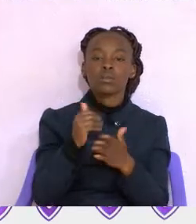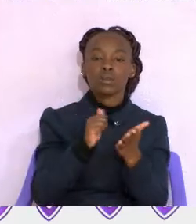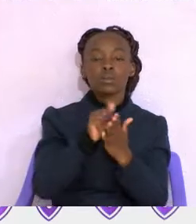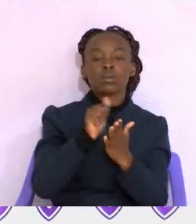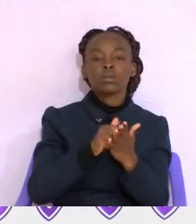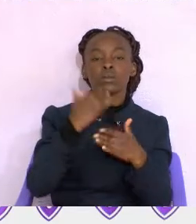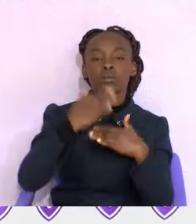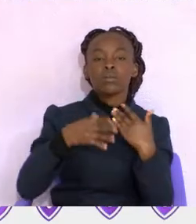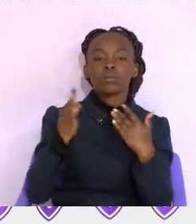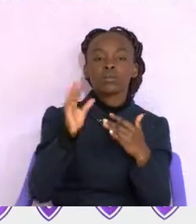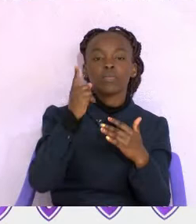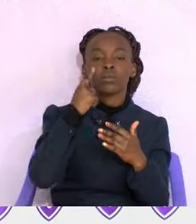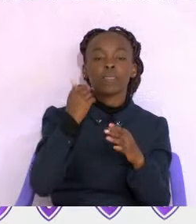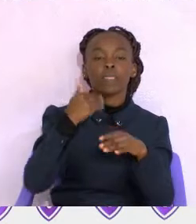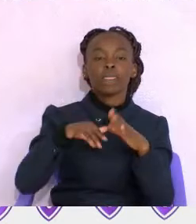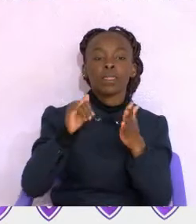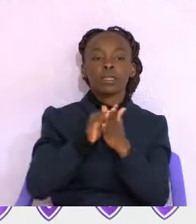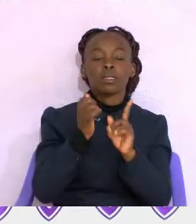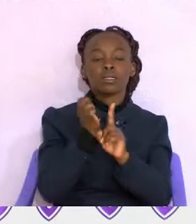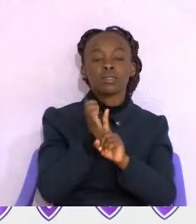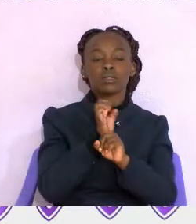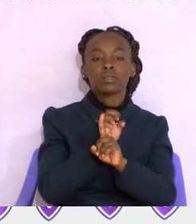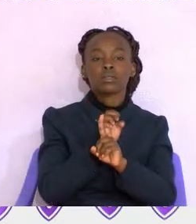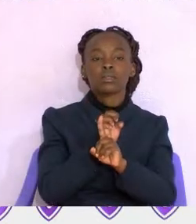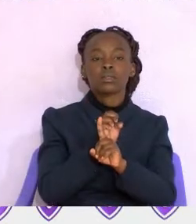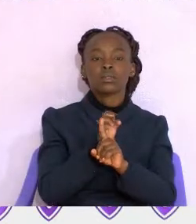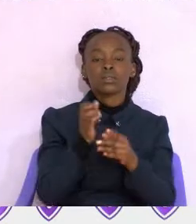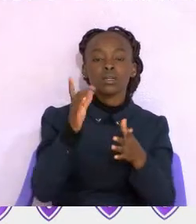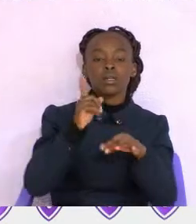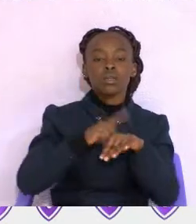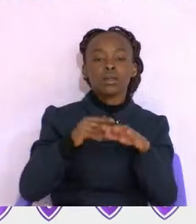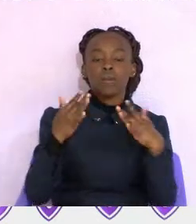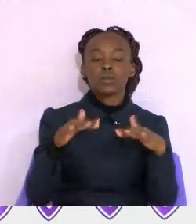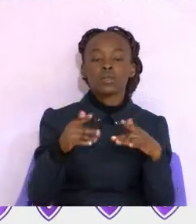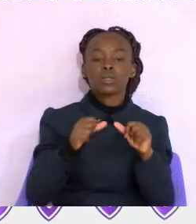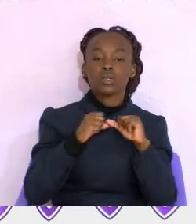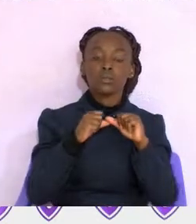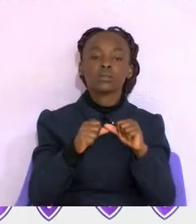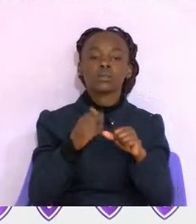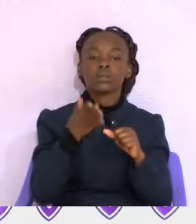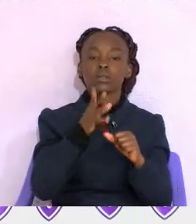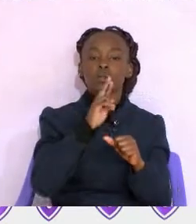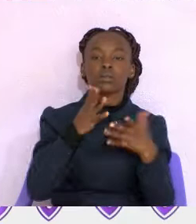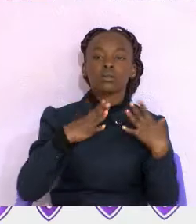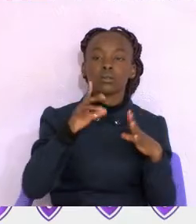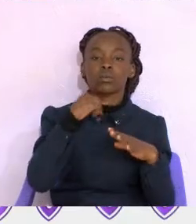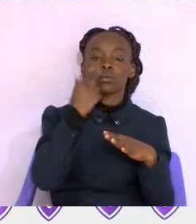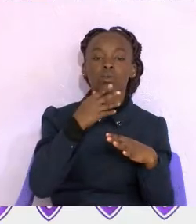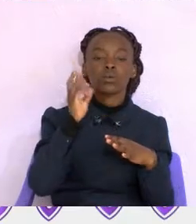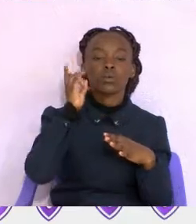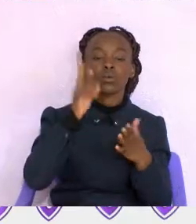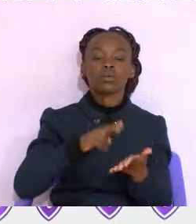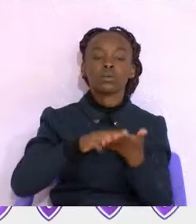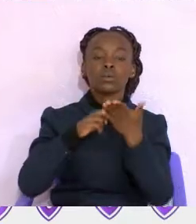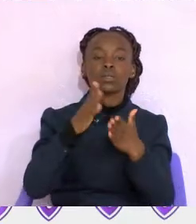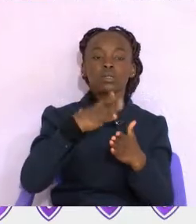najua hata kwa mazingira kama hayo, wakati hali ya kuyumbayumba inaendelea, bado kuna watu watainuka.